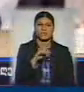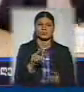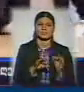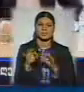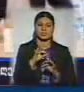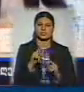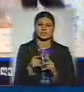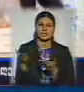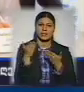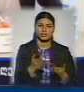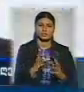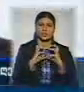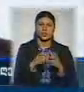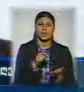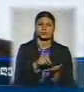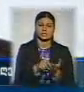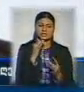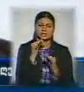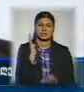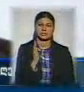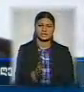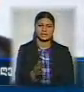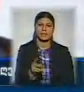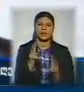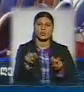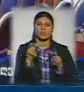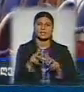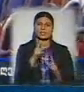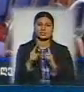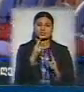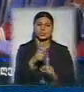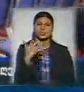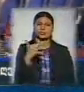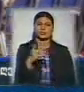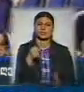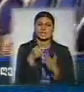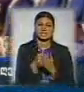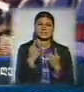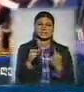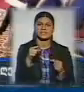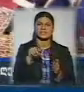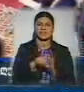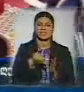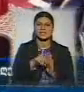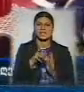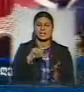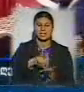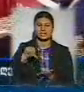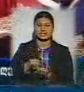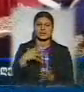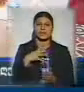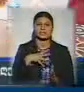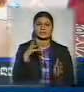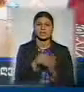მიმდინარე გამოწვევებსა და გლობალურ საკითხებზე იმშელებეთ. კომიტეტის ხდომას 50-მდე ევროპული ქვეყნის 100 მეტი დელეგატი ესწრება. შეხვედრები